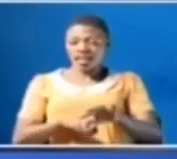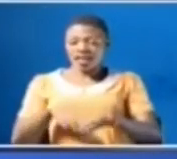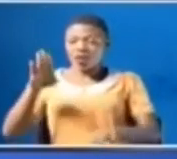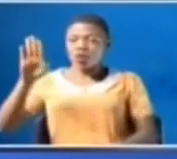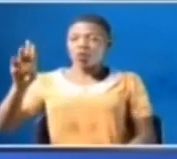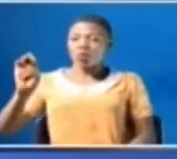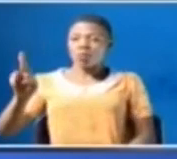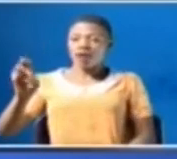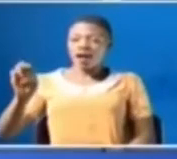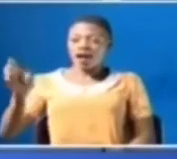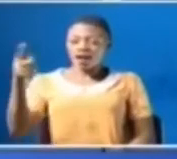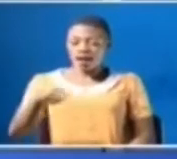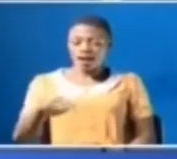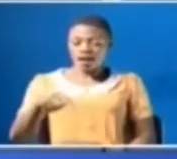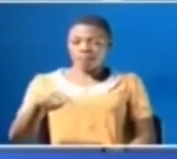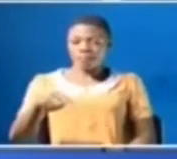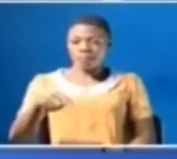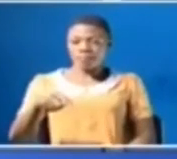hapa Nairobi, hapa Kenya.